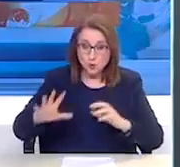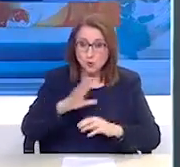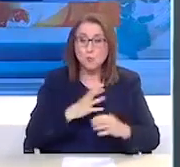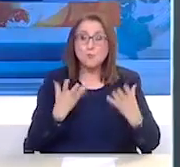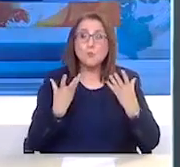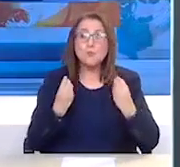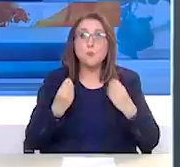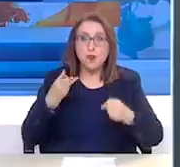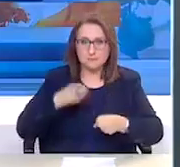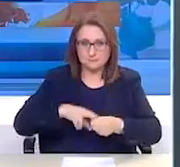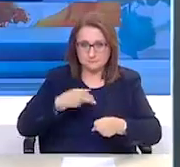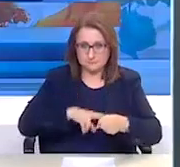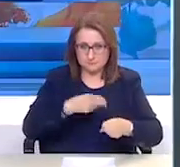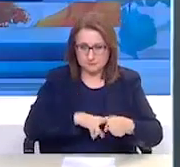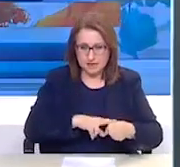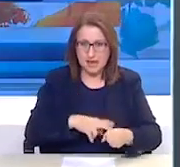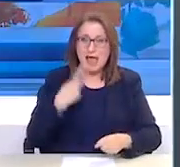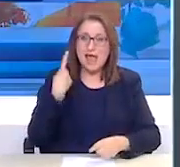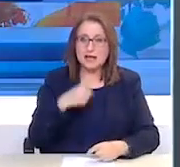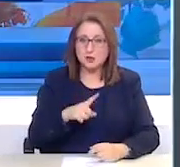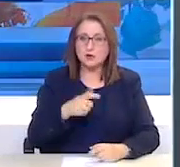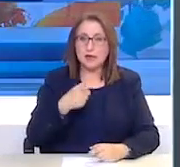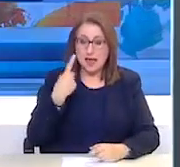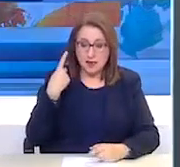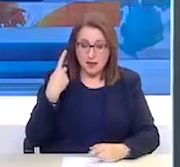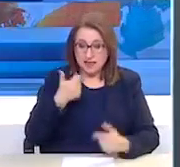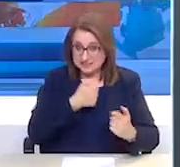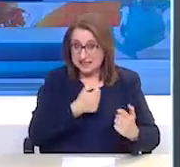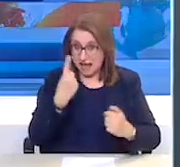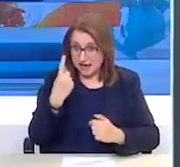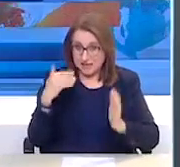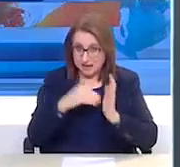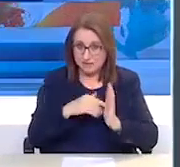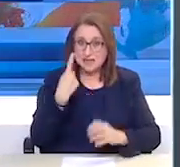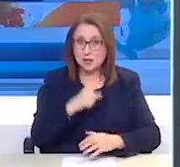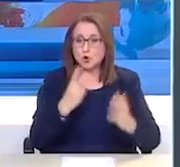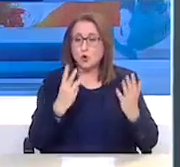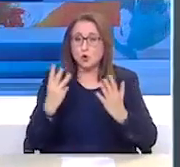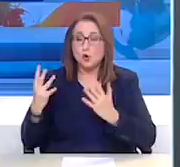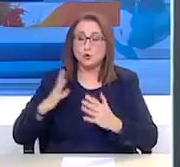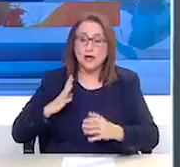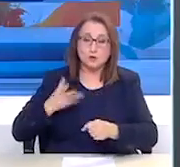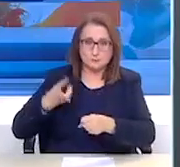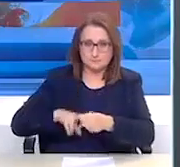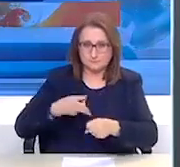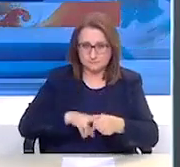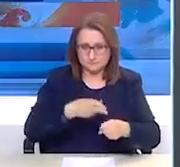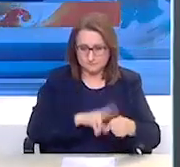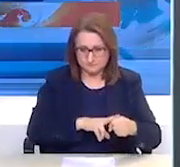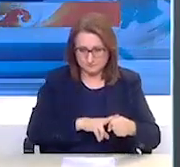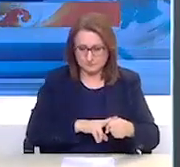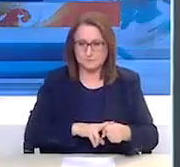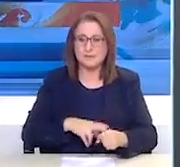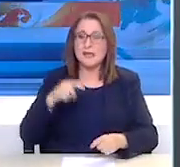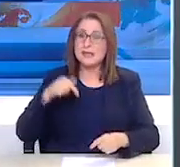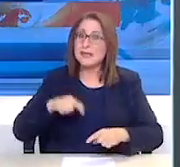με 61.188 θανάτους. Αλλά και μέχρι σήμερα περισσότερους από 236.000 ανθρώπους που ενώ μολύνθηκαν από τον